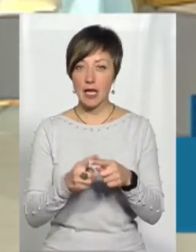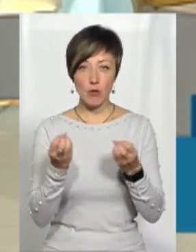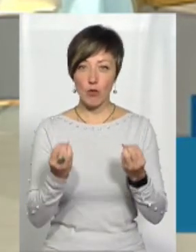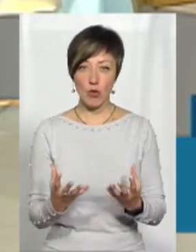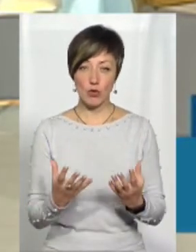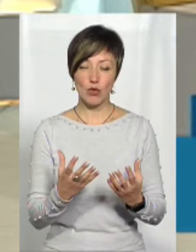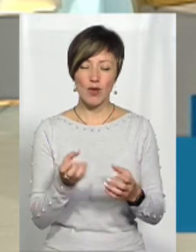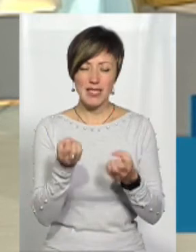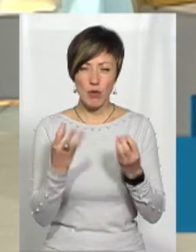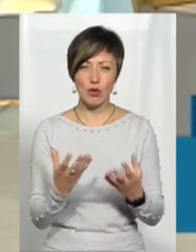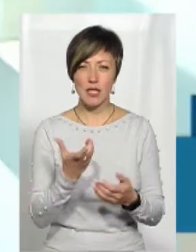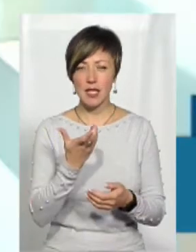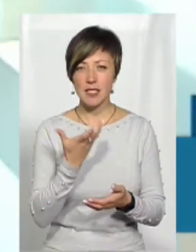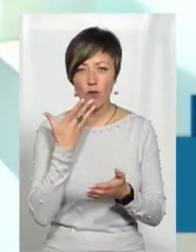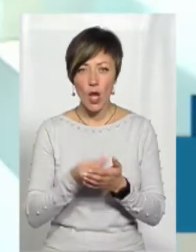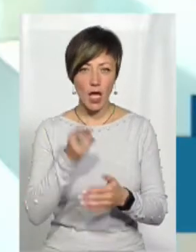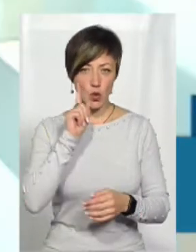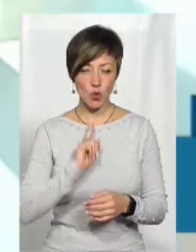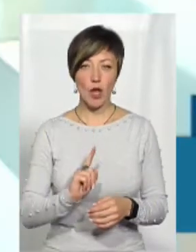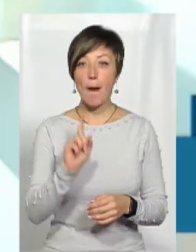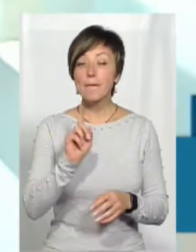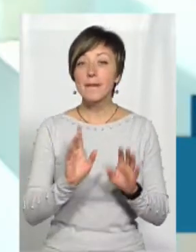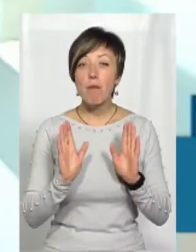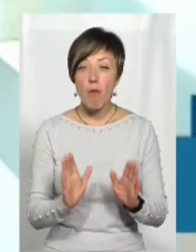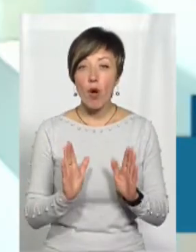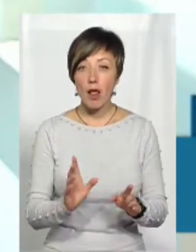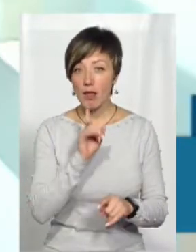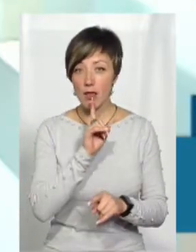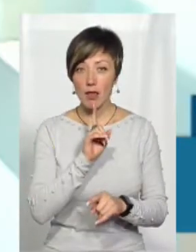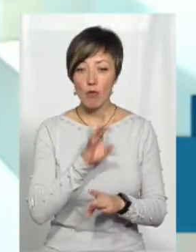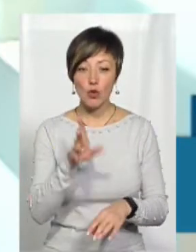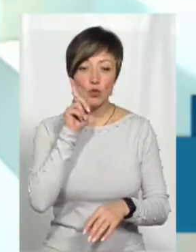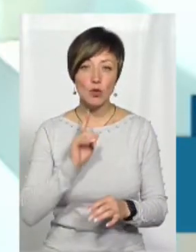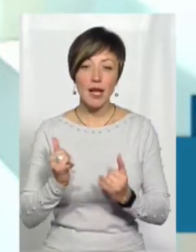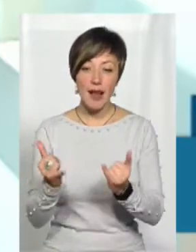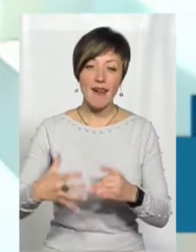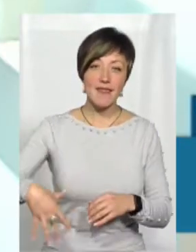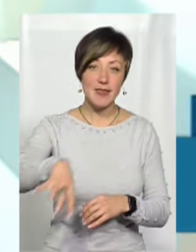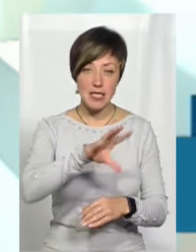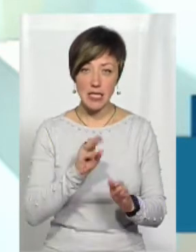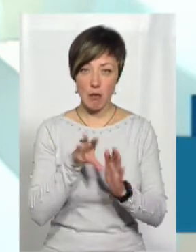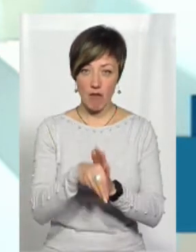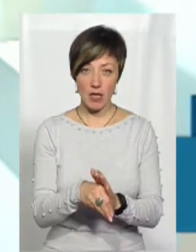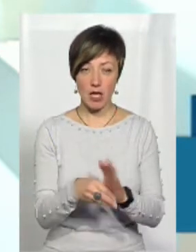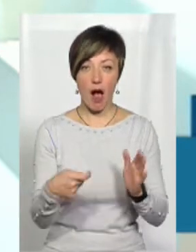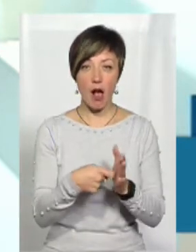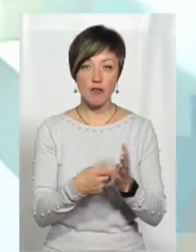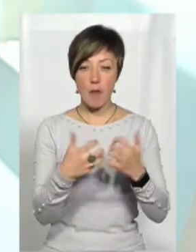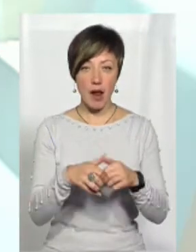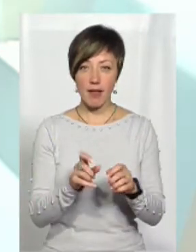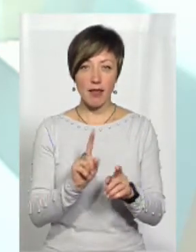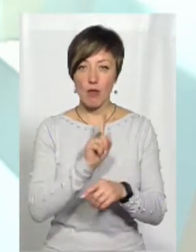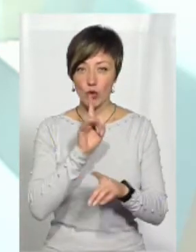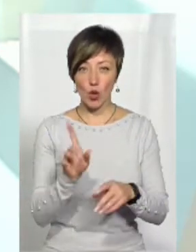не просто для свого, для своєї зручності. І поки не буде зручним для всіх підприємців запровадження касових апаратів, воно не